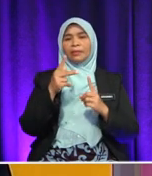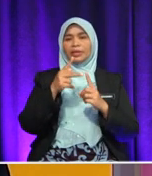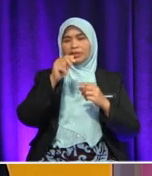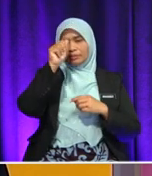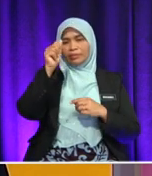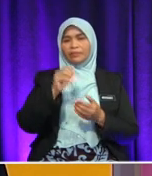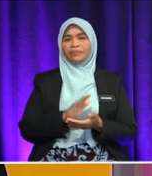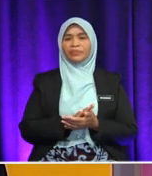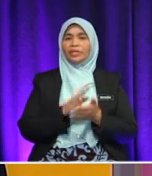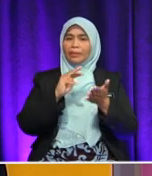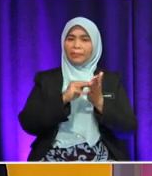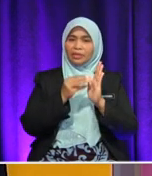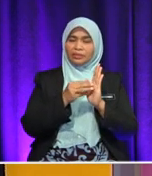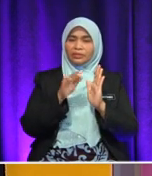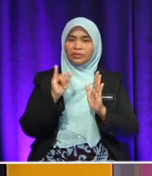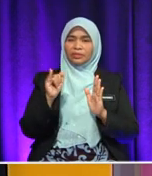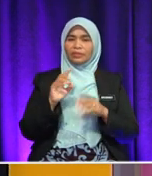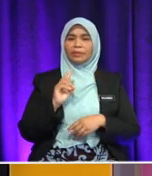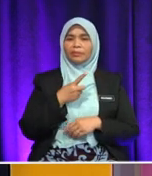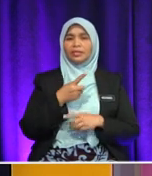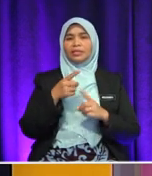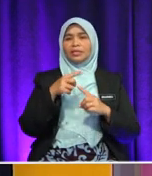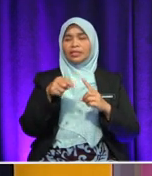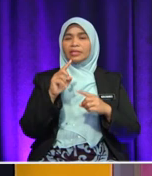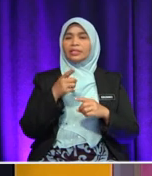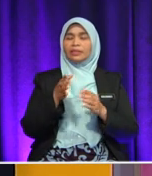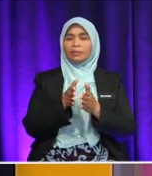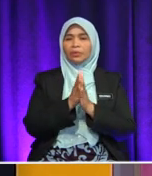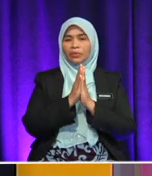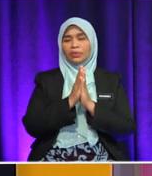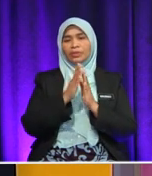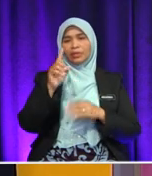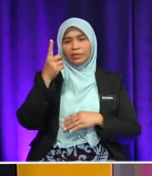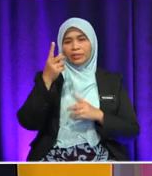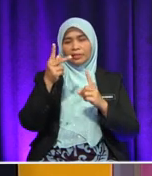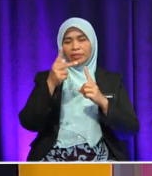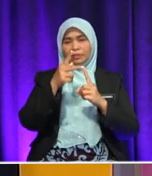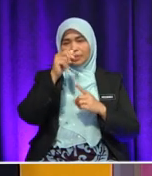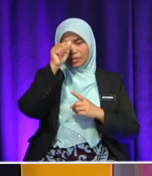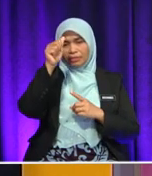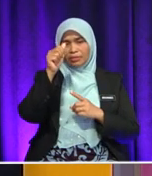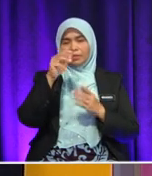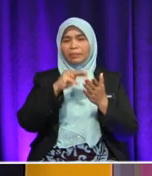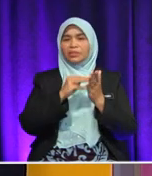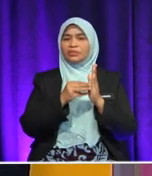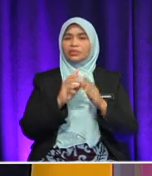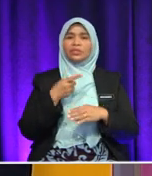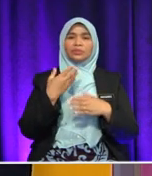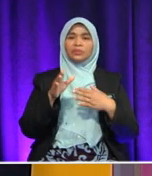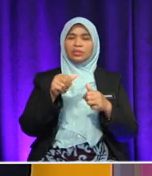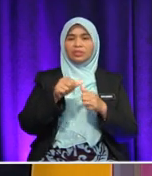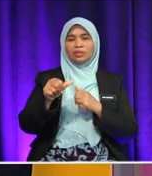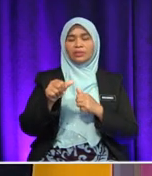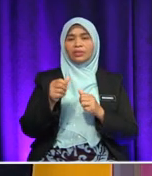Subhanahu wa ta'ala dan kita tidak mohon ada benda-benda yang lain maka menghindari daripada perbuatan Syirik